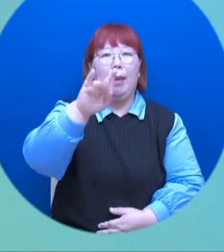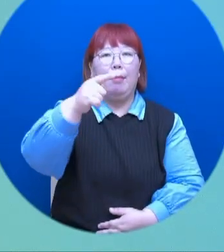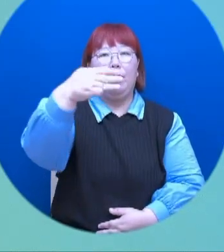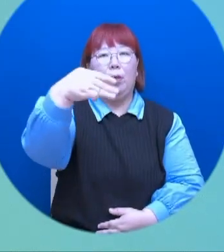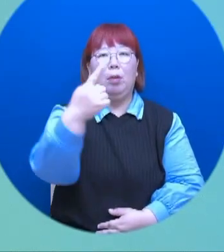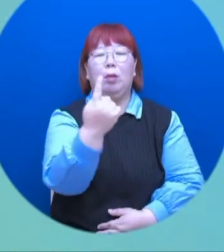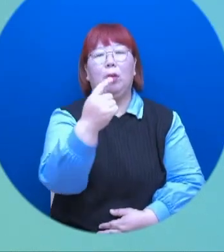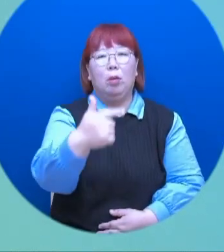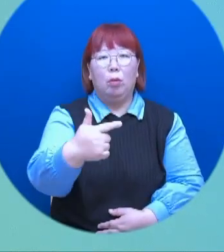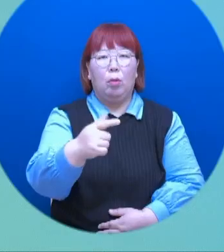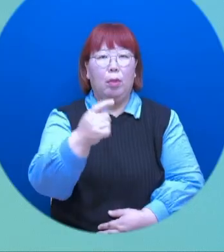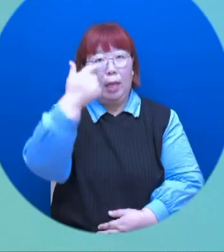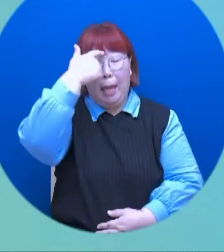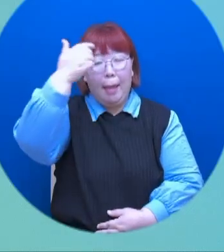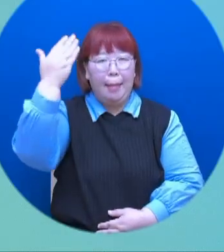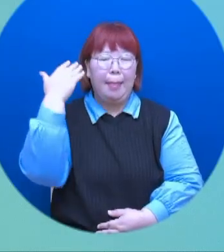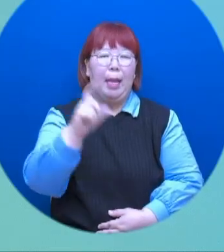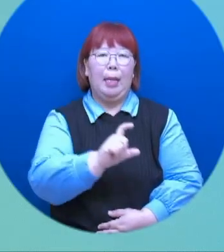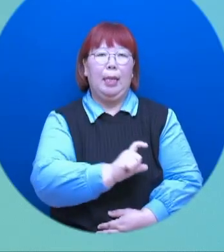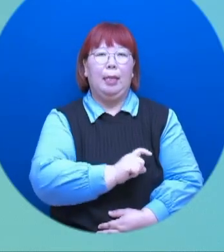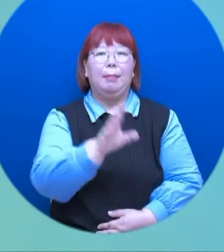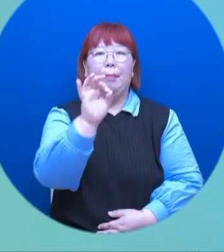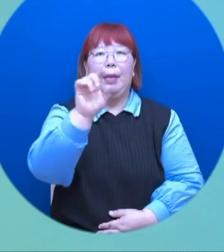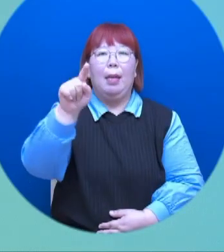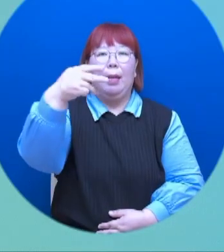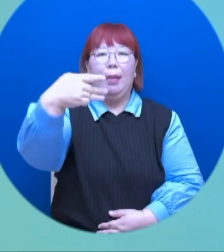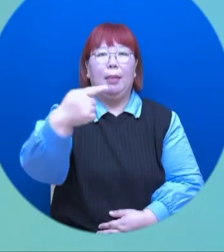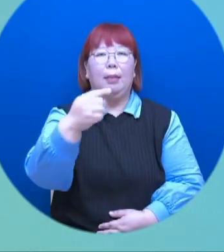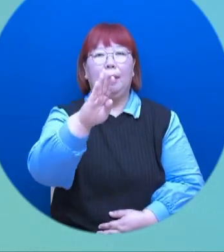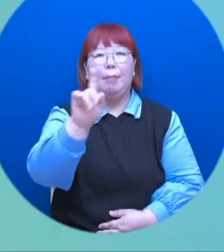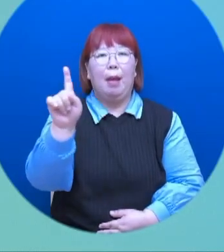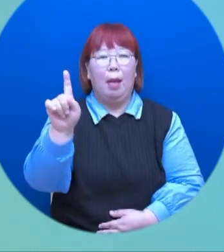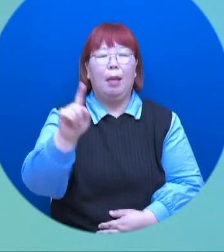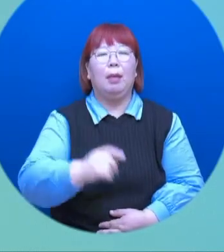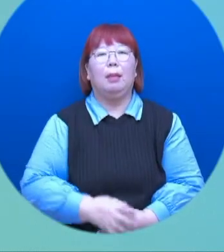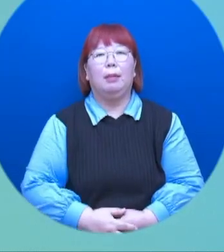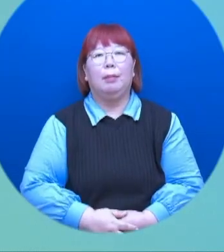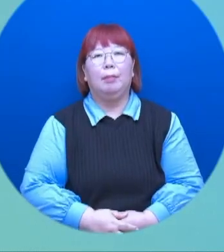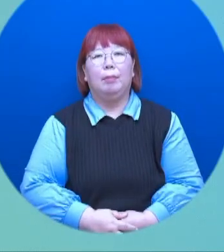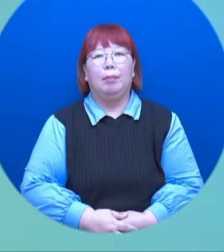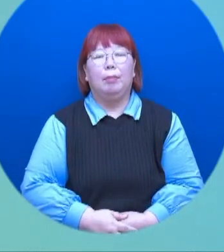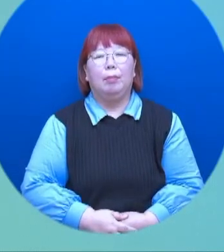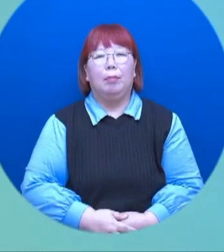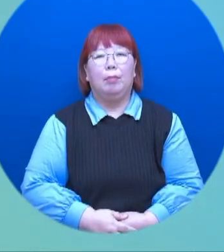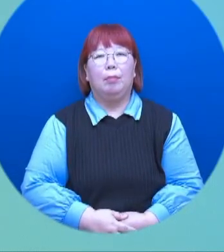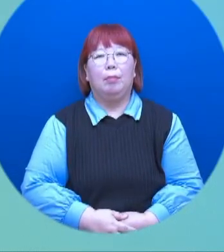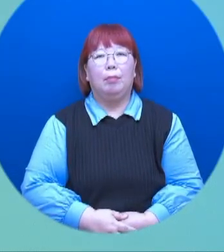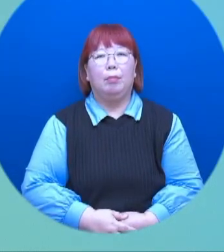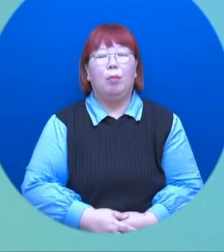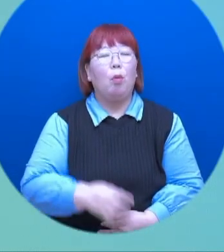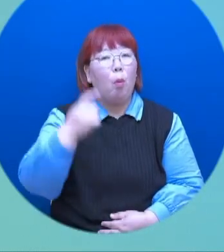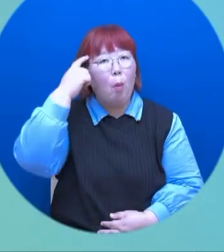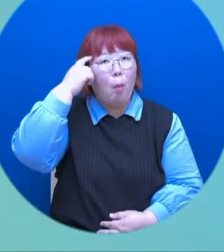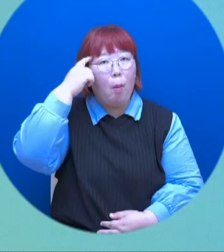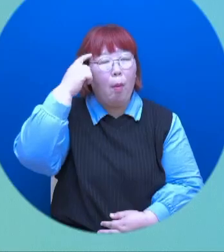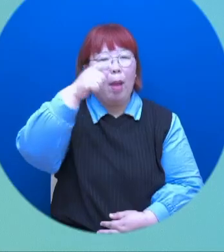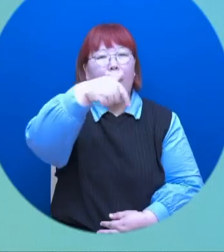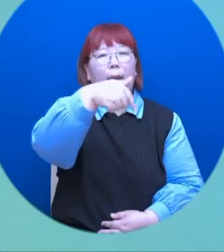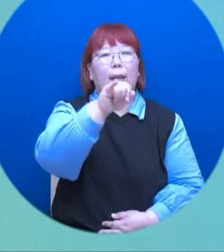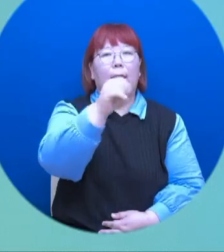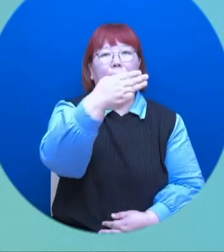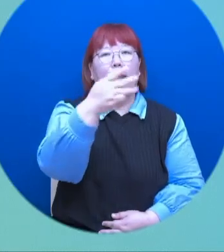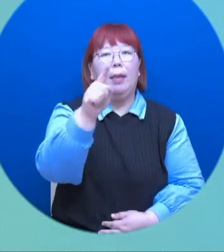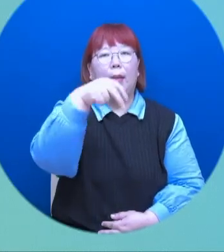기럇 아르바라라고 말을 해요. 그러면 왜 기럇 아르바라고